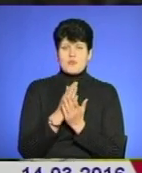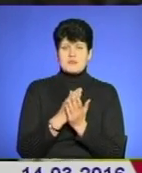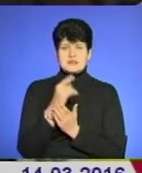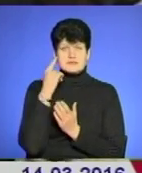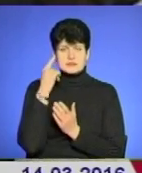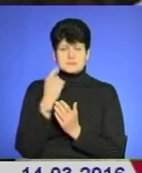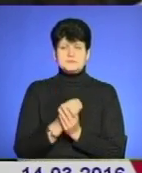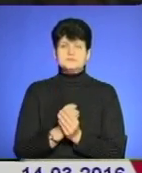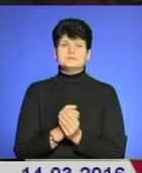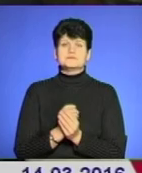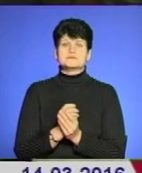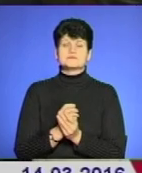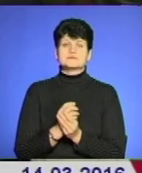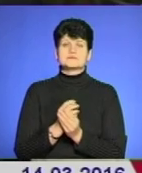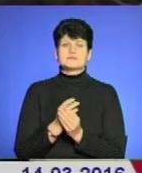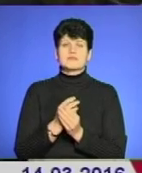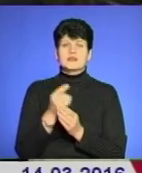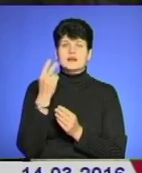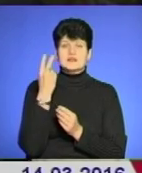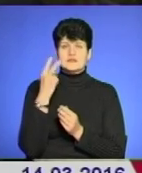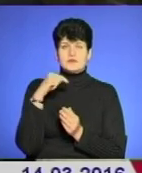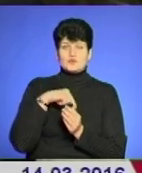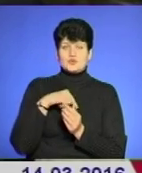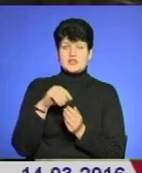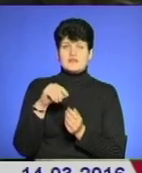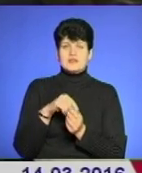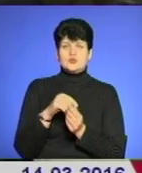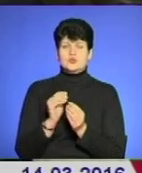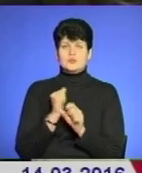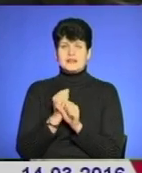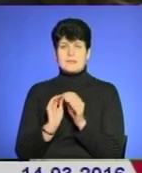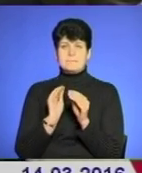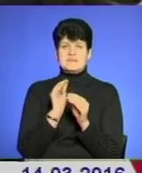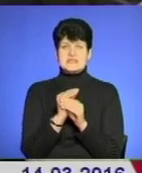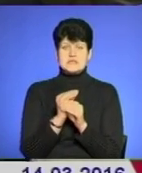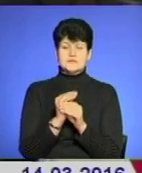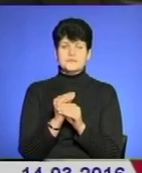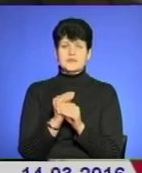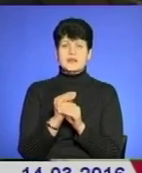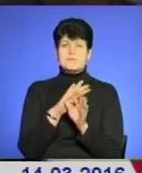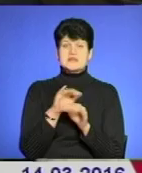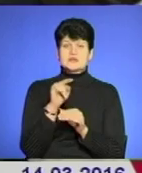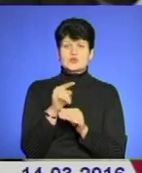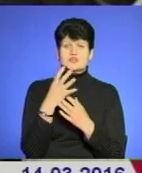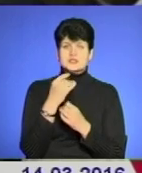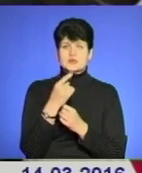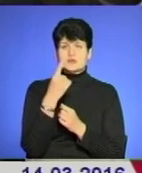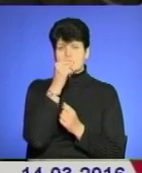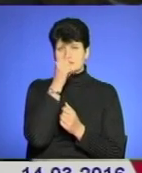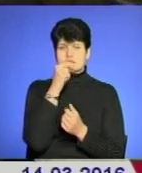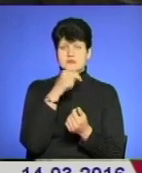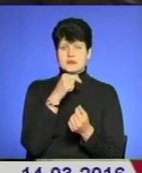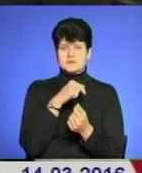Китаї. І 2 внутрішньо її робили підсадки. І після того вона ще місяць під капельницями